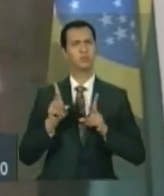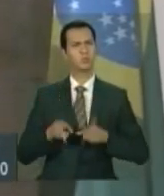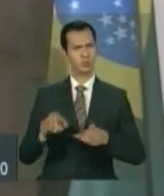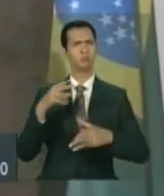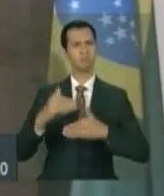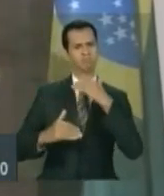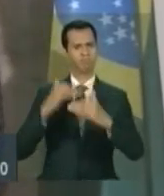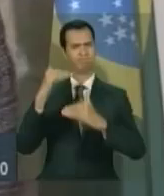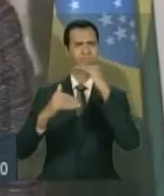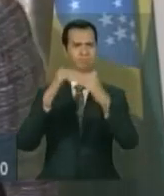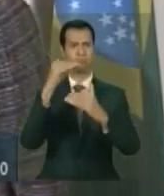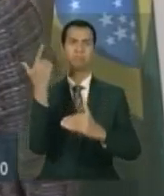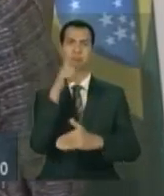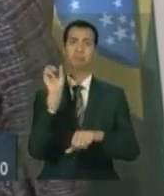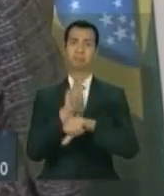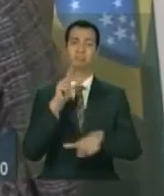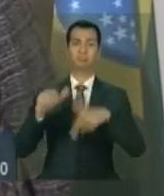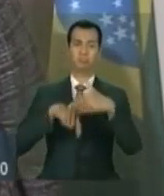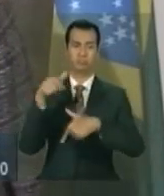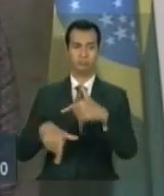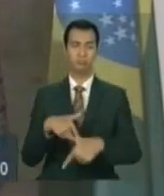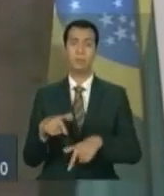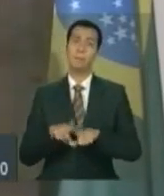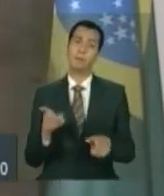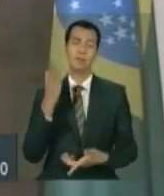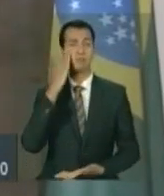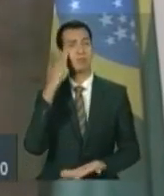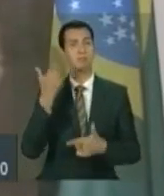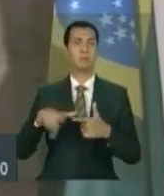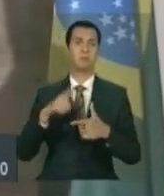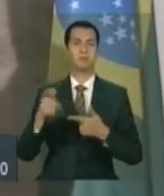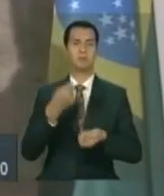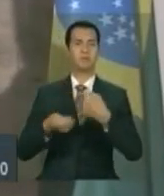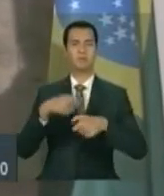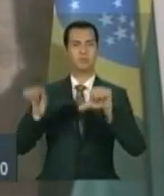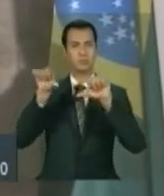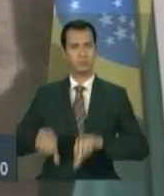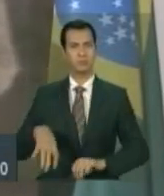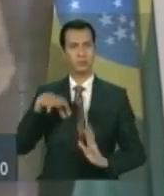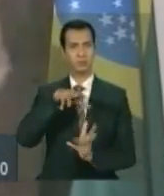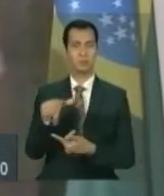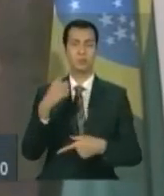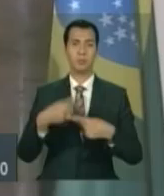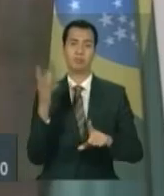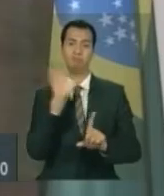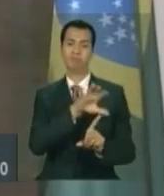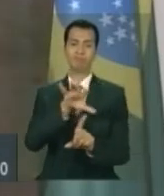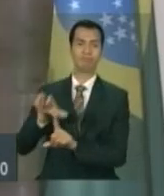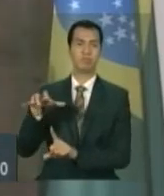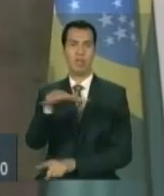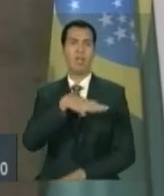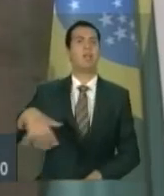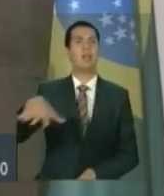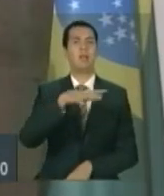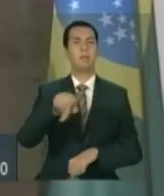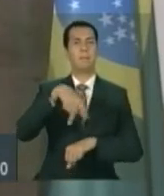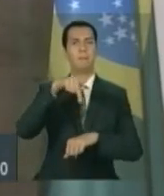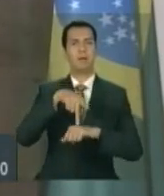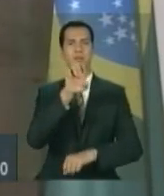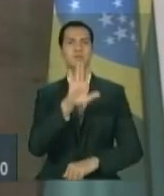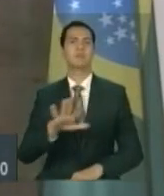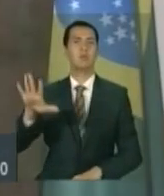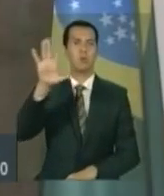empregos. Apesar da crise internacional que afeta a zona do euro e os países